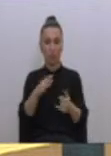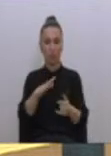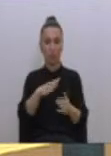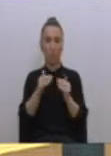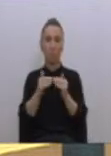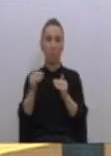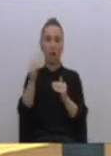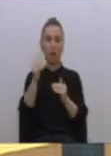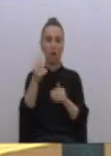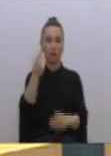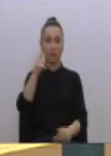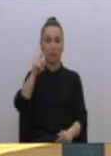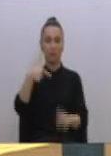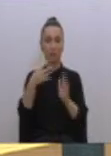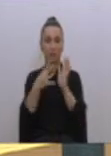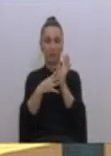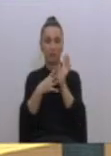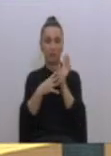მაღალი და